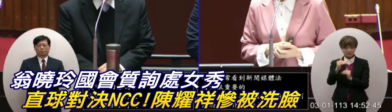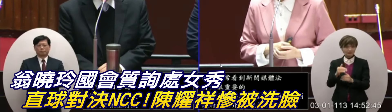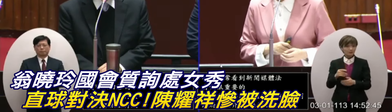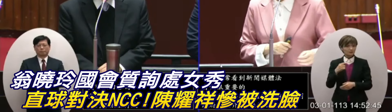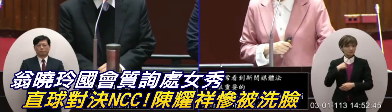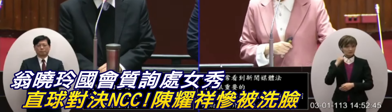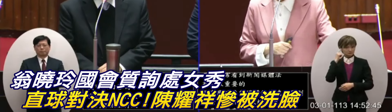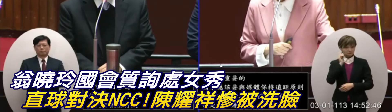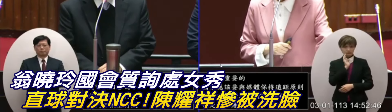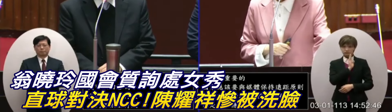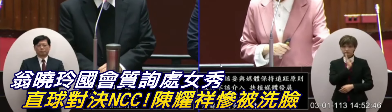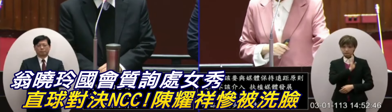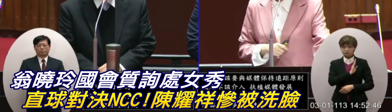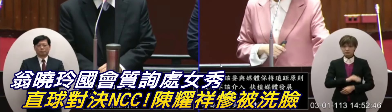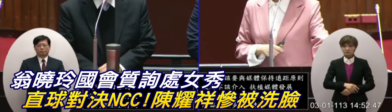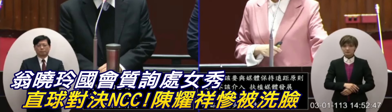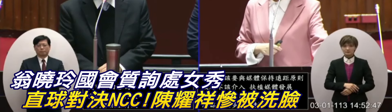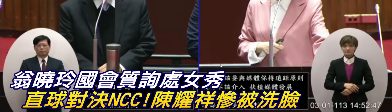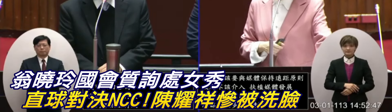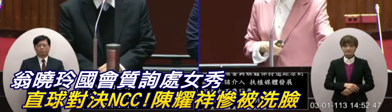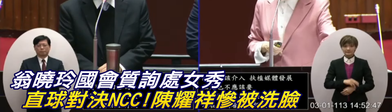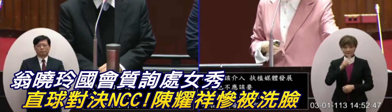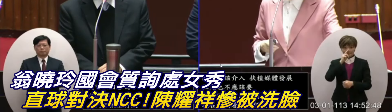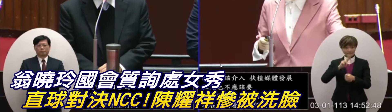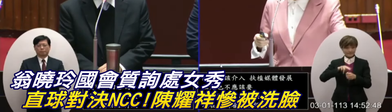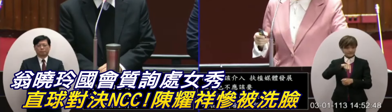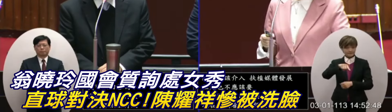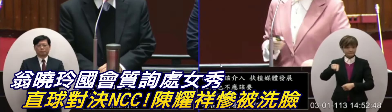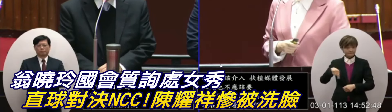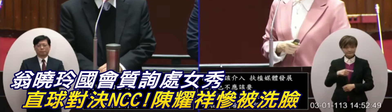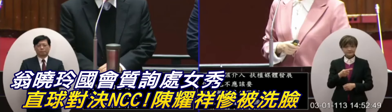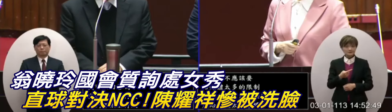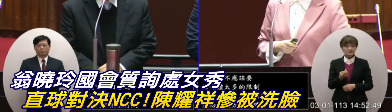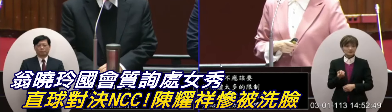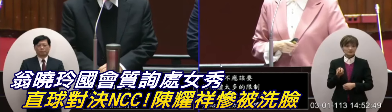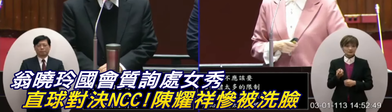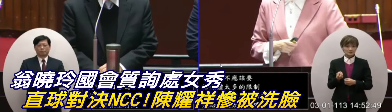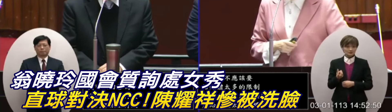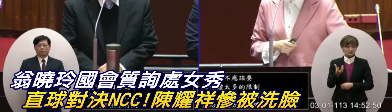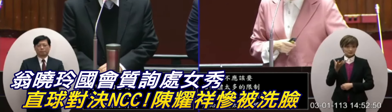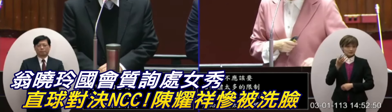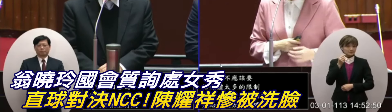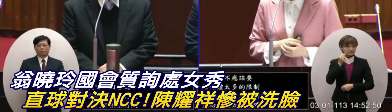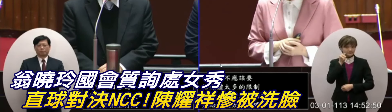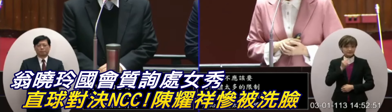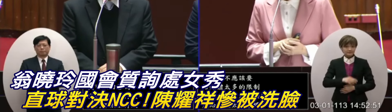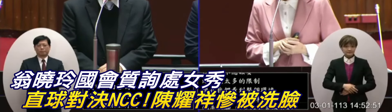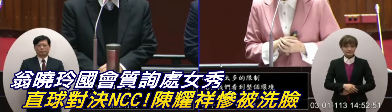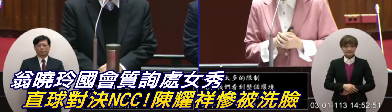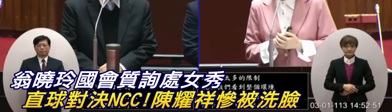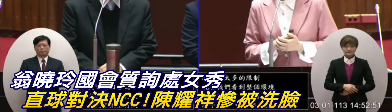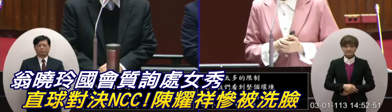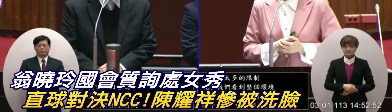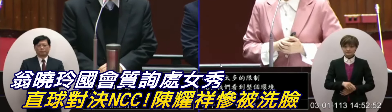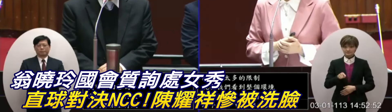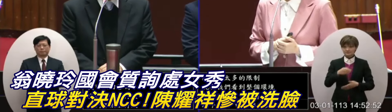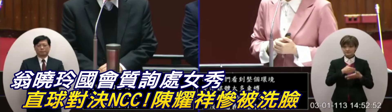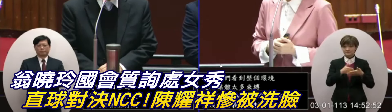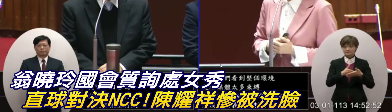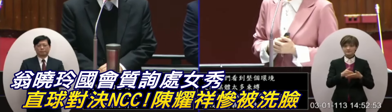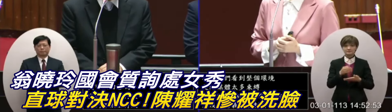施，让他们无法施展。我这个图是我从这个NCC